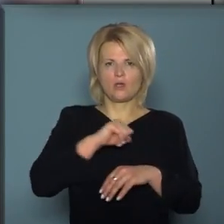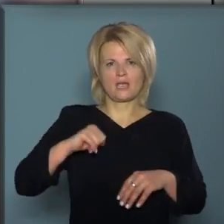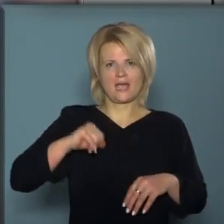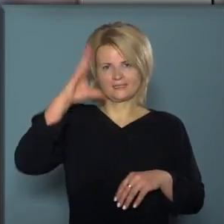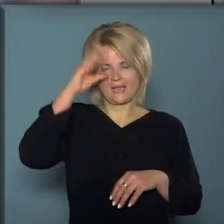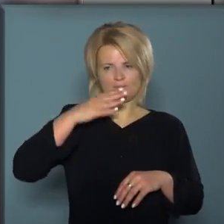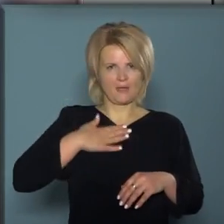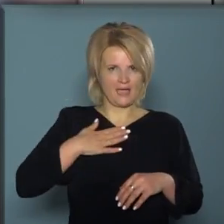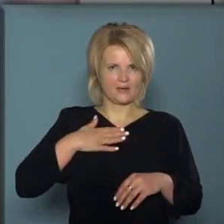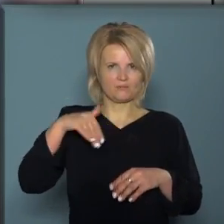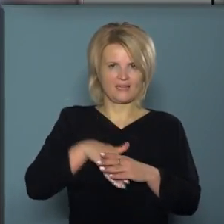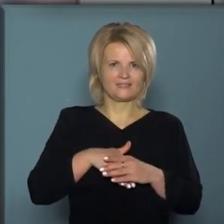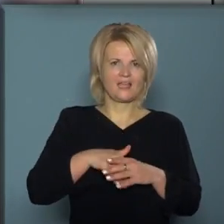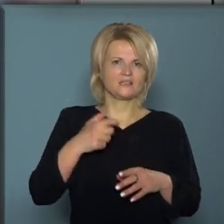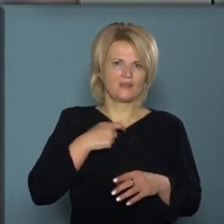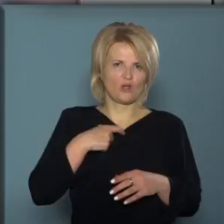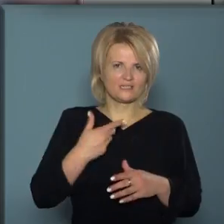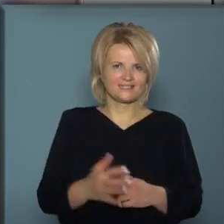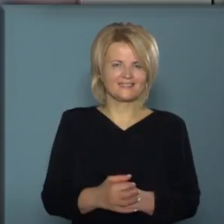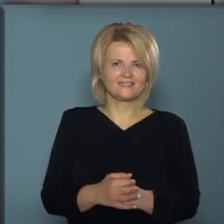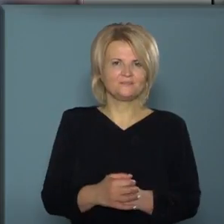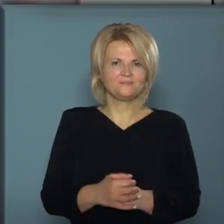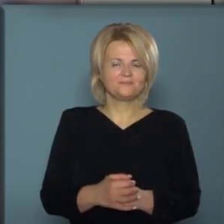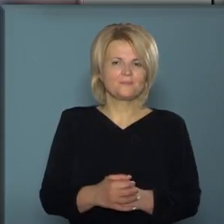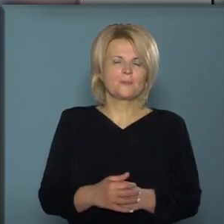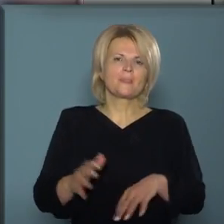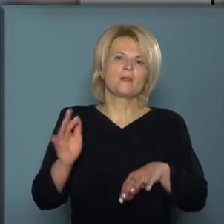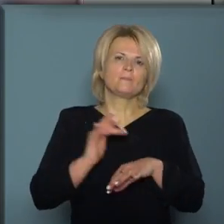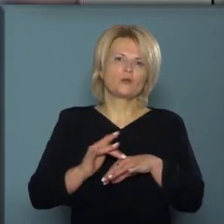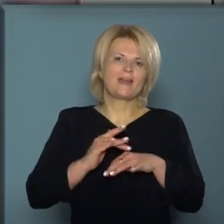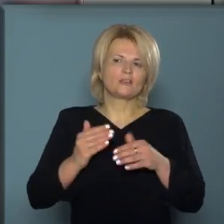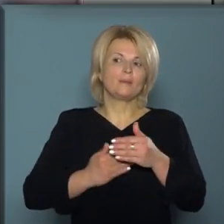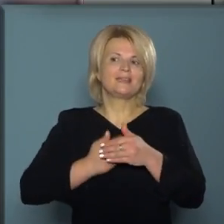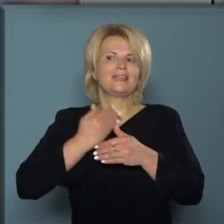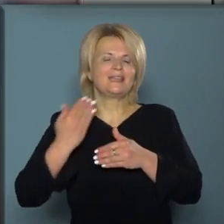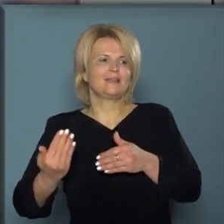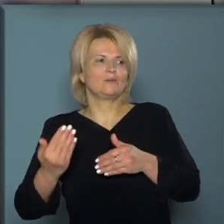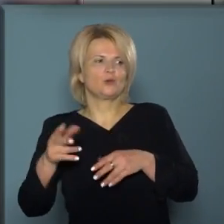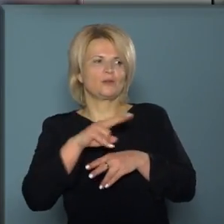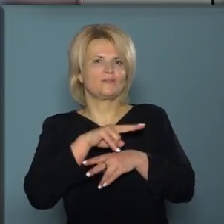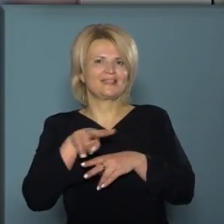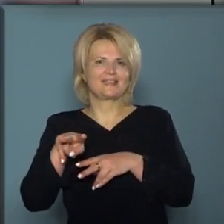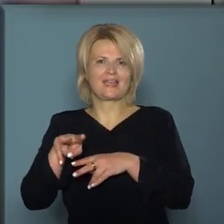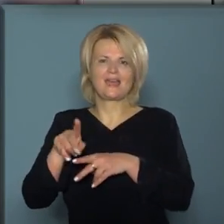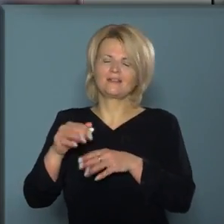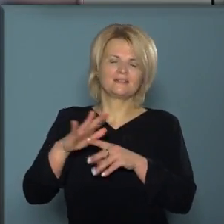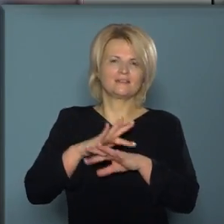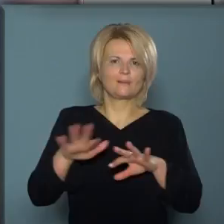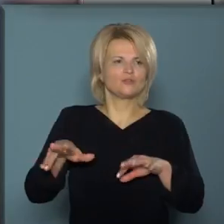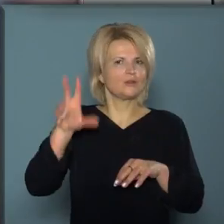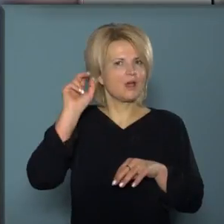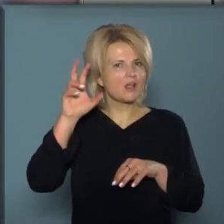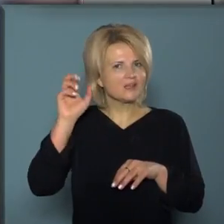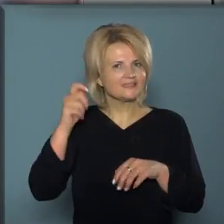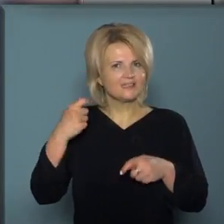magánemberként szerepeltem én is, hogy úgy mondjam, és igyekeztem is egy kicsit kívülálló szemével nem csak végignézni,